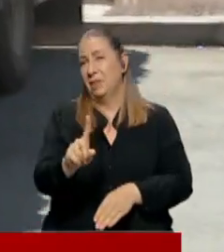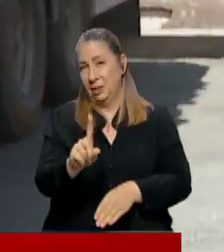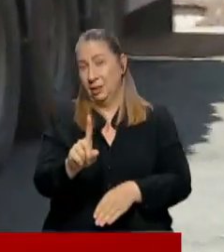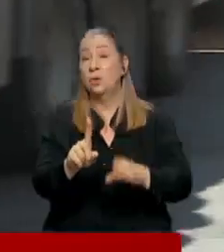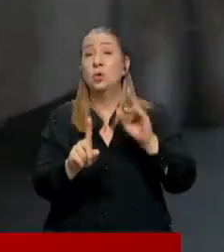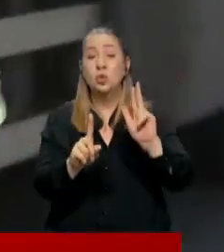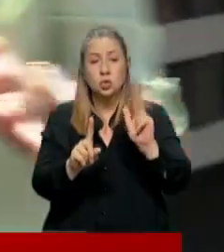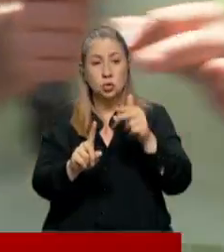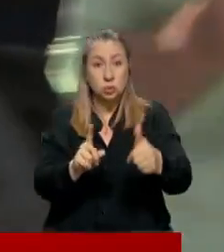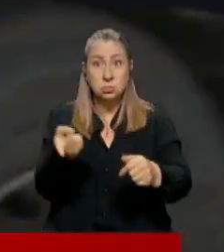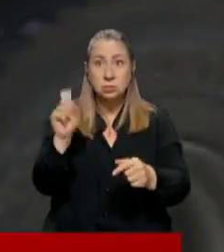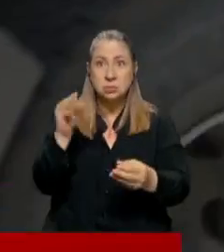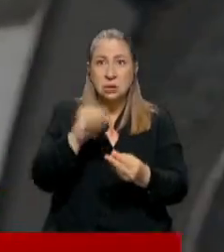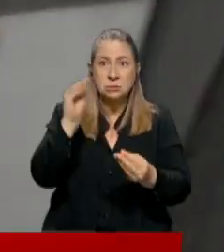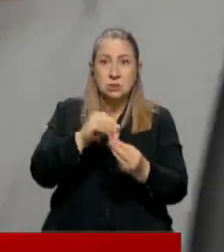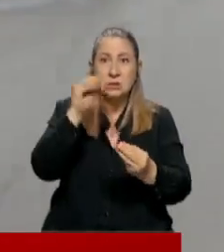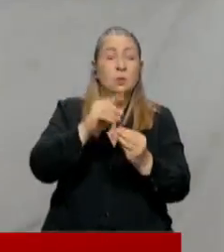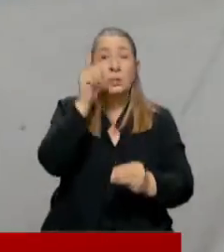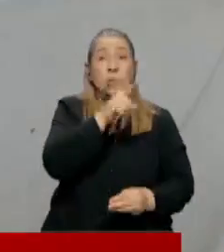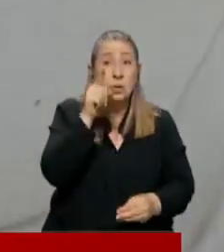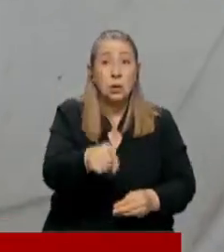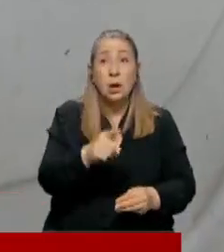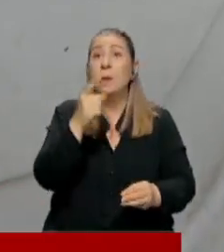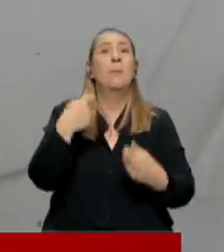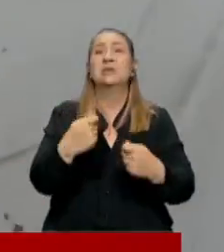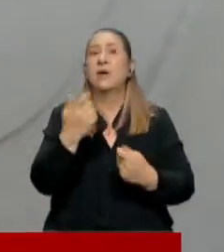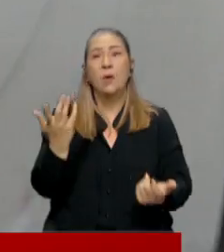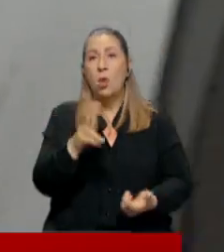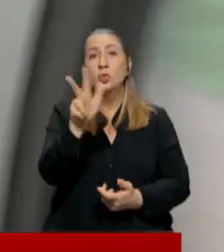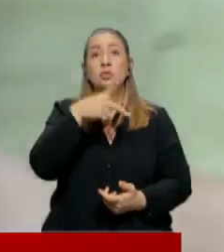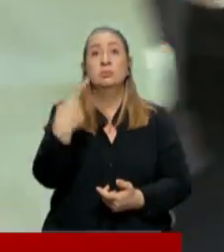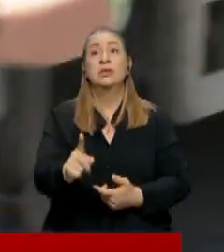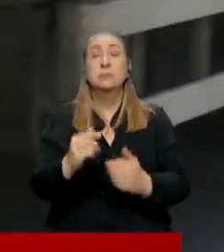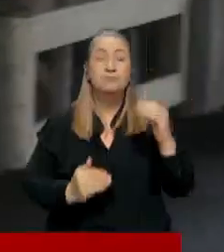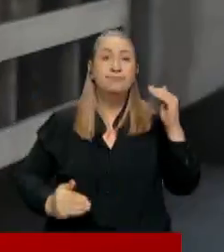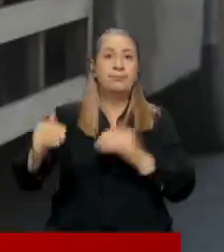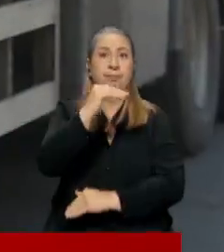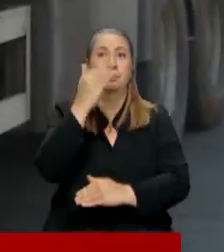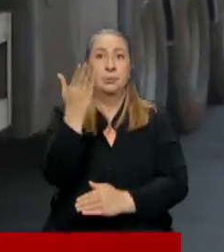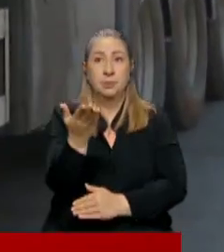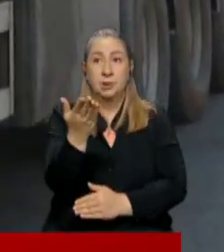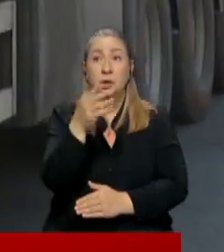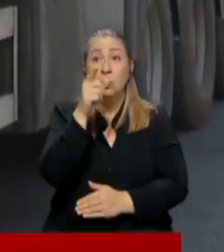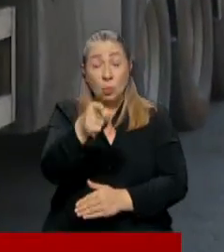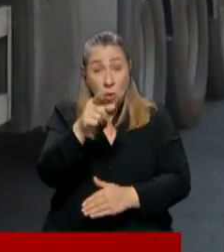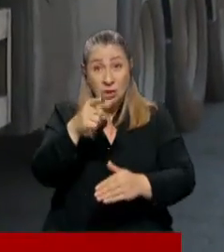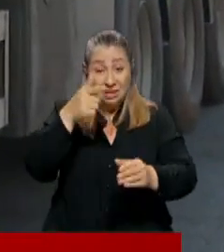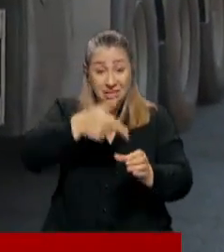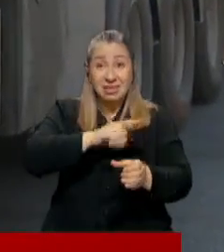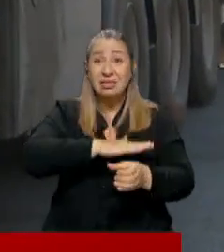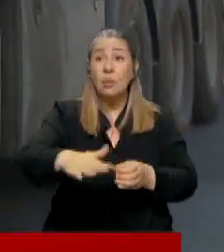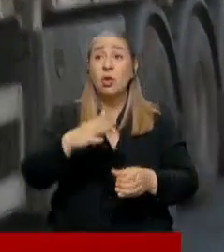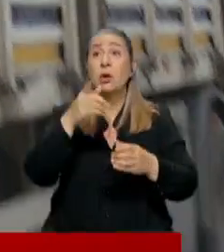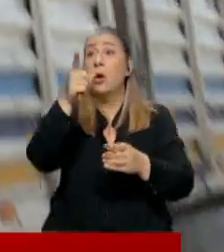liraydı. 3 günde üst üste gelen zamlar nedeniyle maliyeti 30 bin liranın üzerine çıktı. Bu depodaki